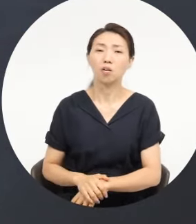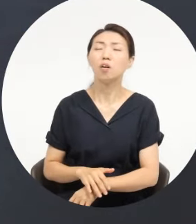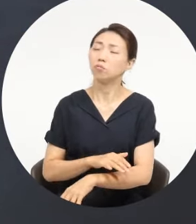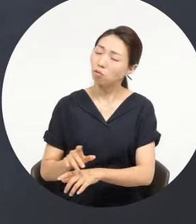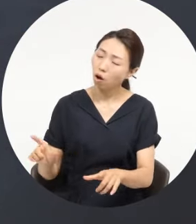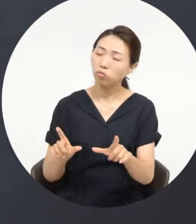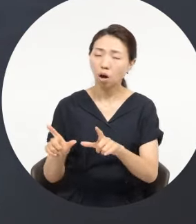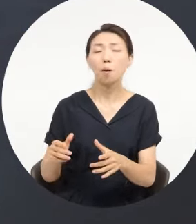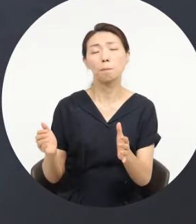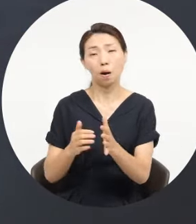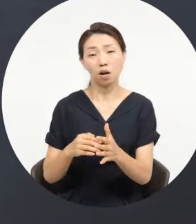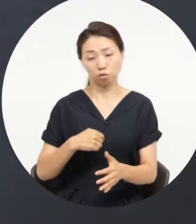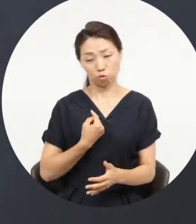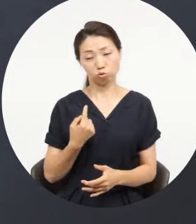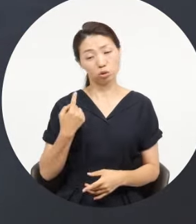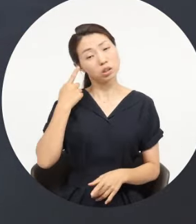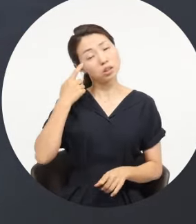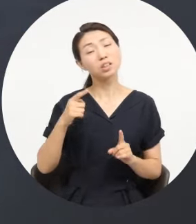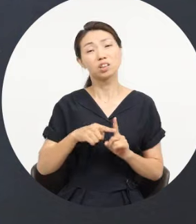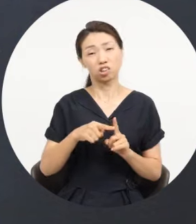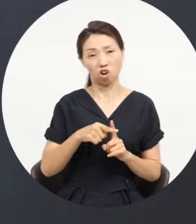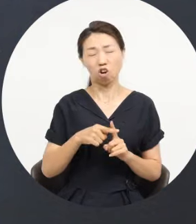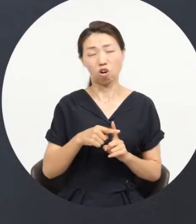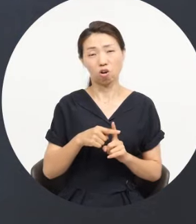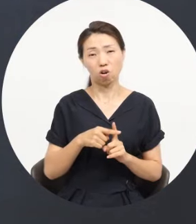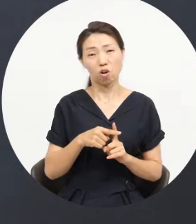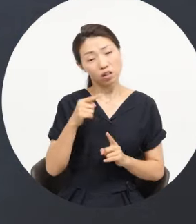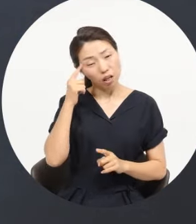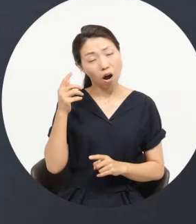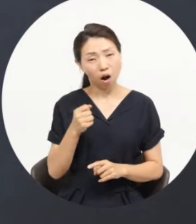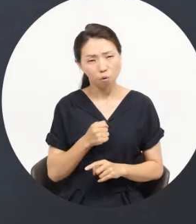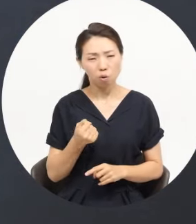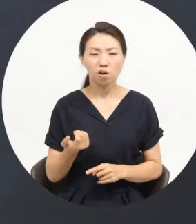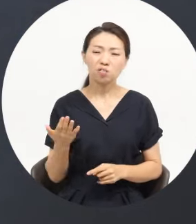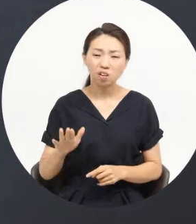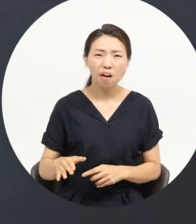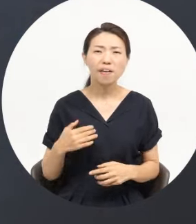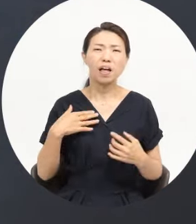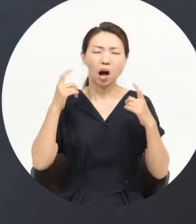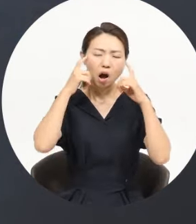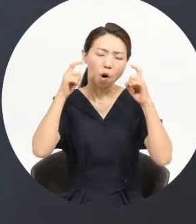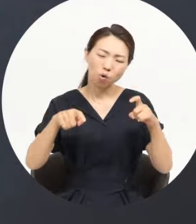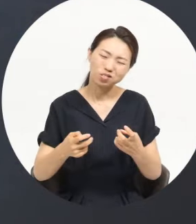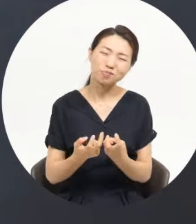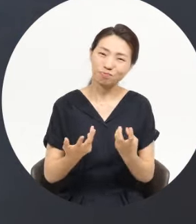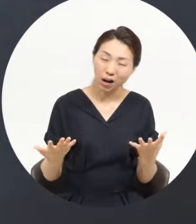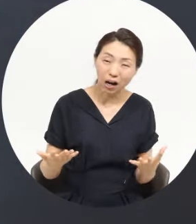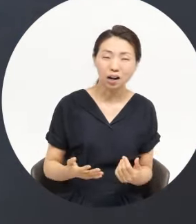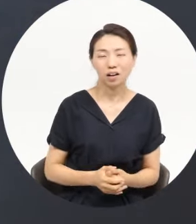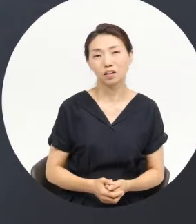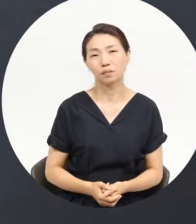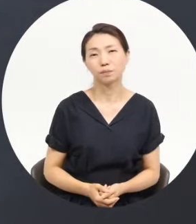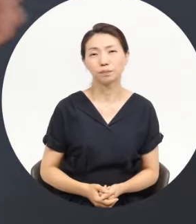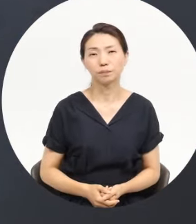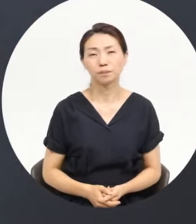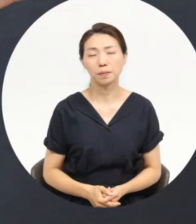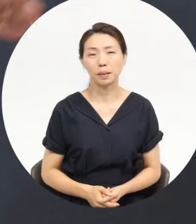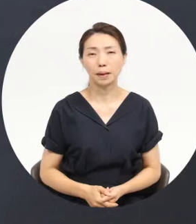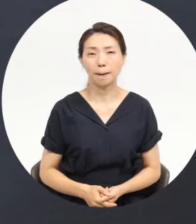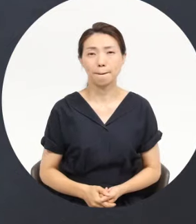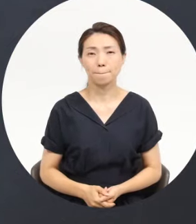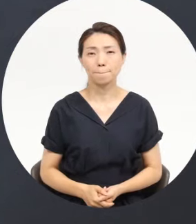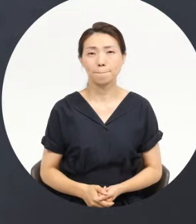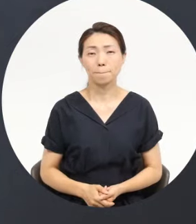대해서 긍정적이고 다만 내가 좀 어리석어서 이런 문제가 생겼으니까 그러면 그는